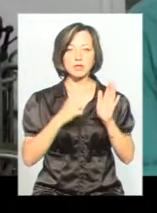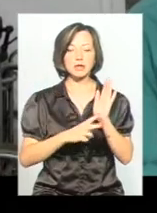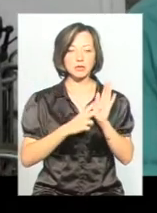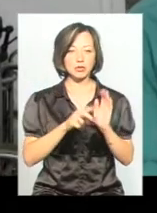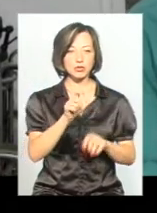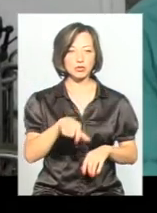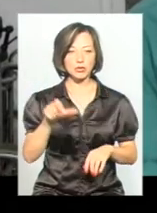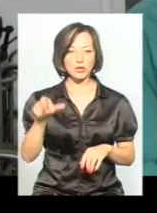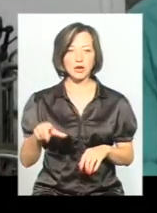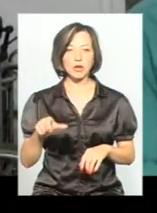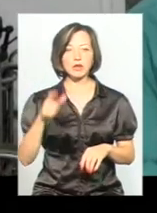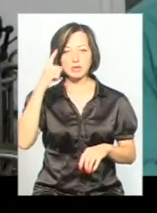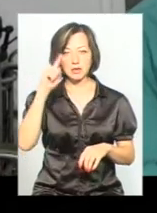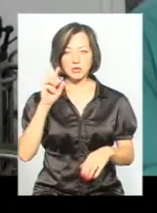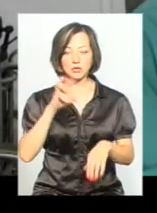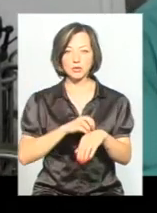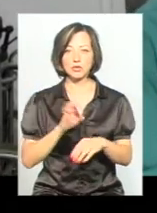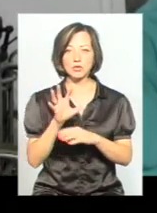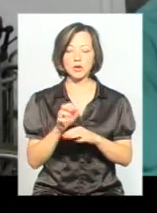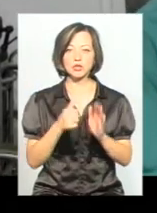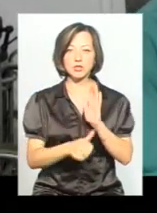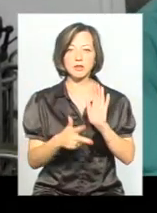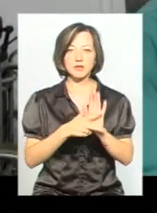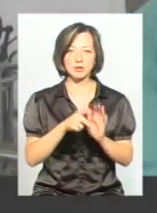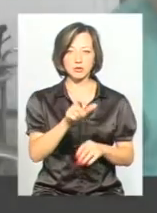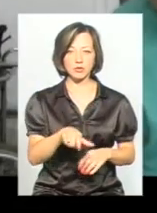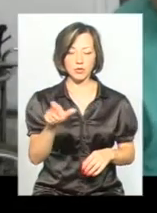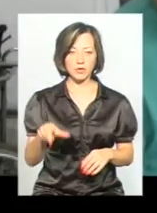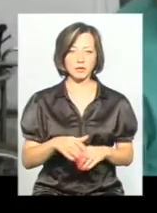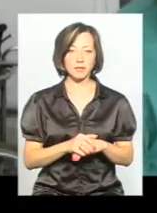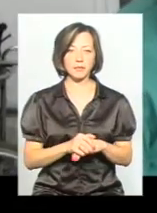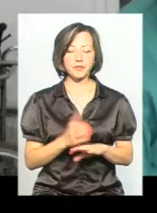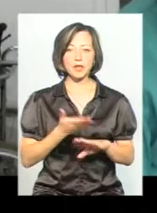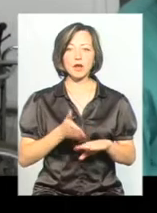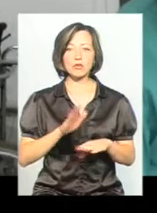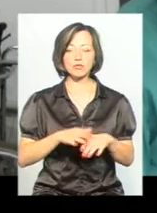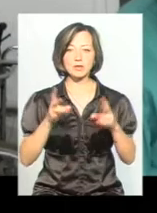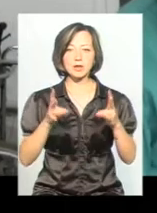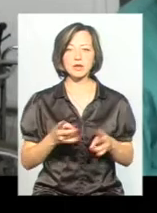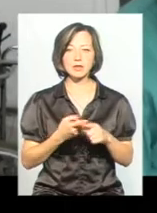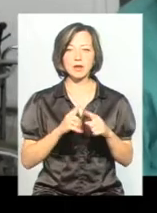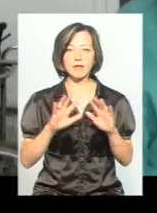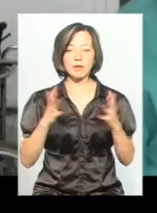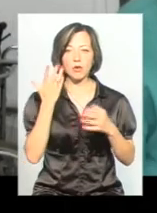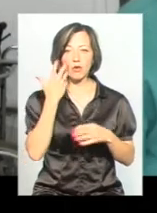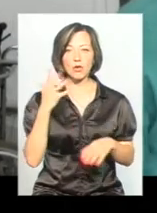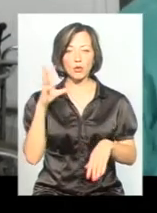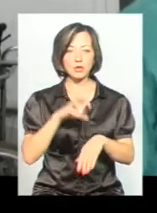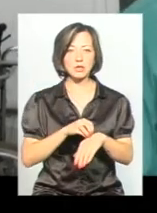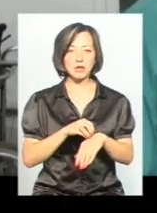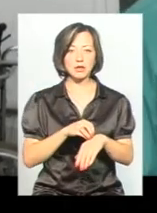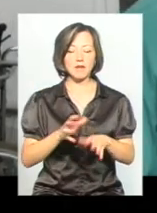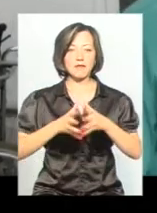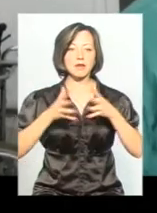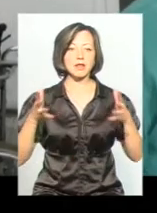чоловік, відомими укусами собак було 68 чоловік. Самі тяжкі травми – це випадки, коли кусають